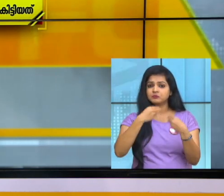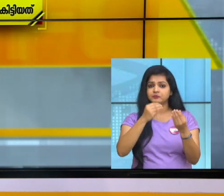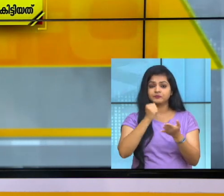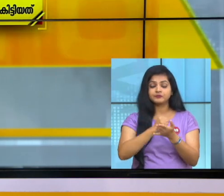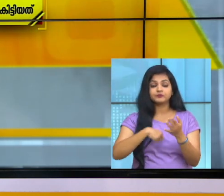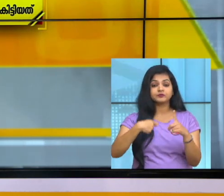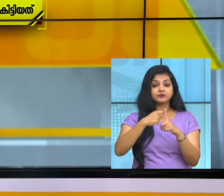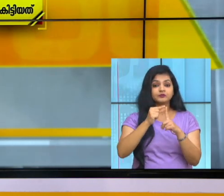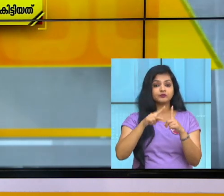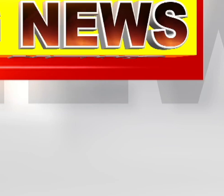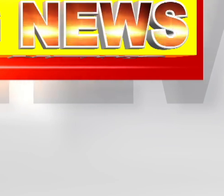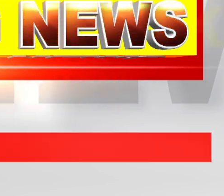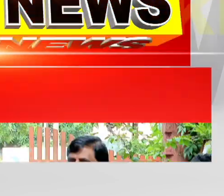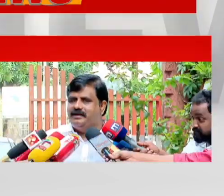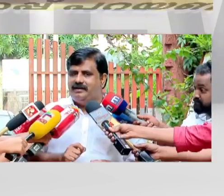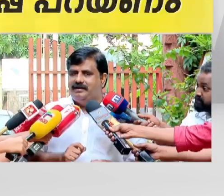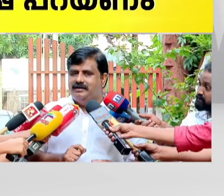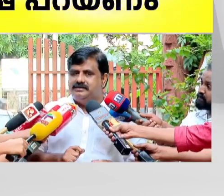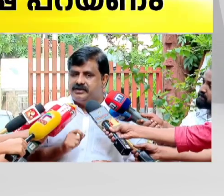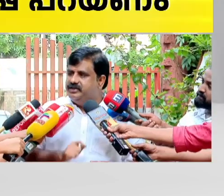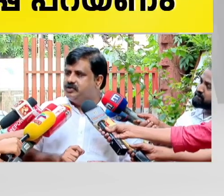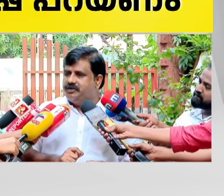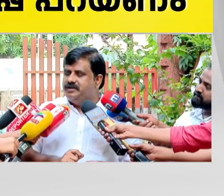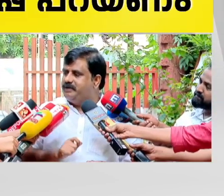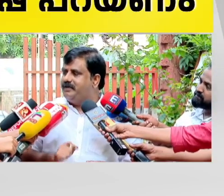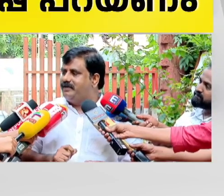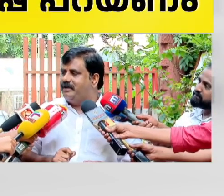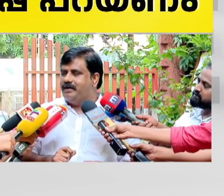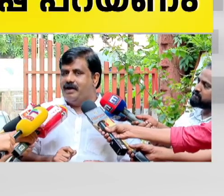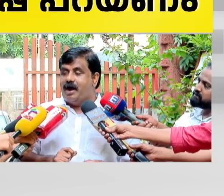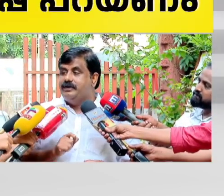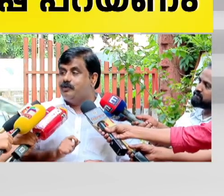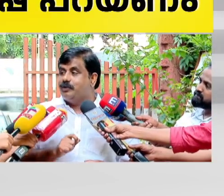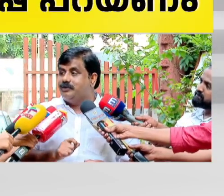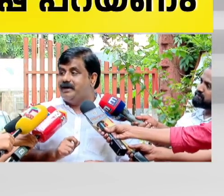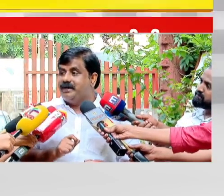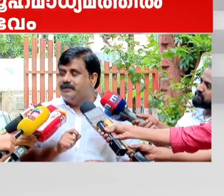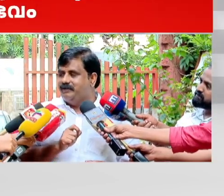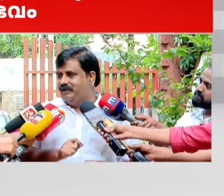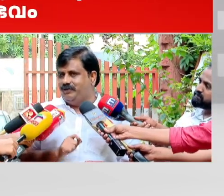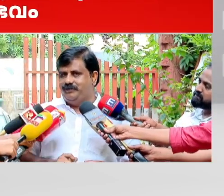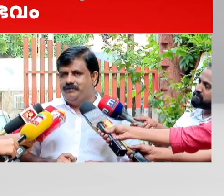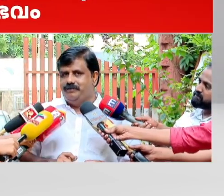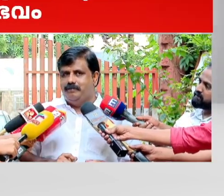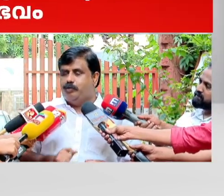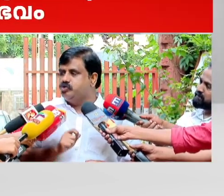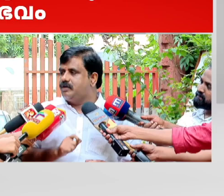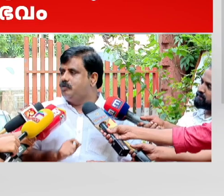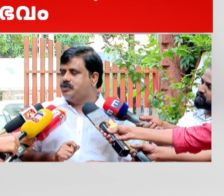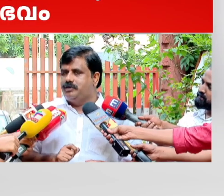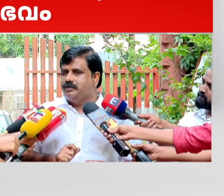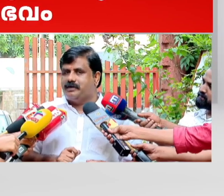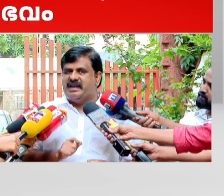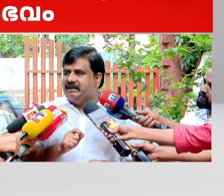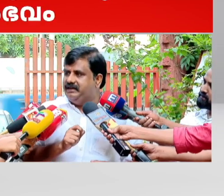ആവശ്യപ്പെട്ടു. KK ലതിക സ്ക്രീൻഷോട്ട് ഇന്ന് പിൻവലിക്കാൻ ഹൈക്കോടതിയുടെ ഇടപെടൽ വേണ്ടി വന്നു.